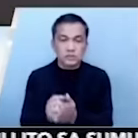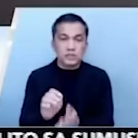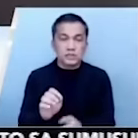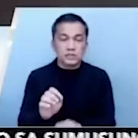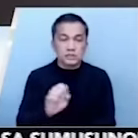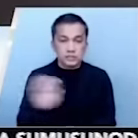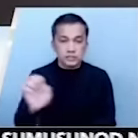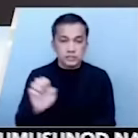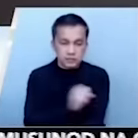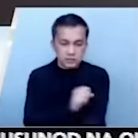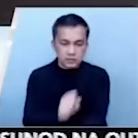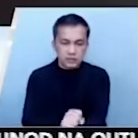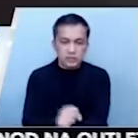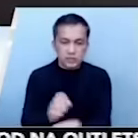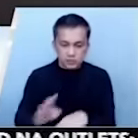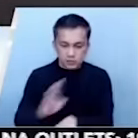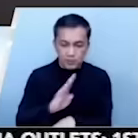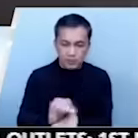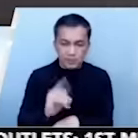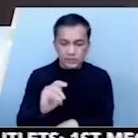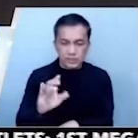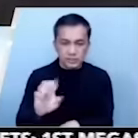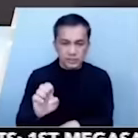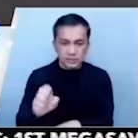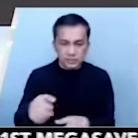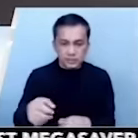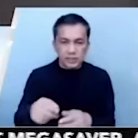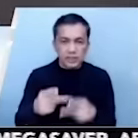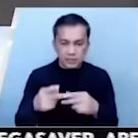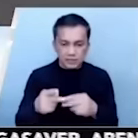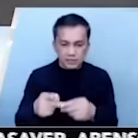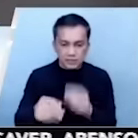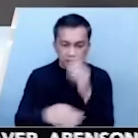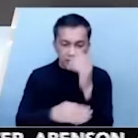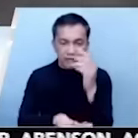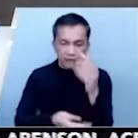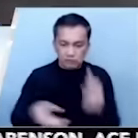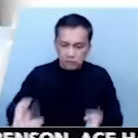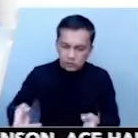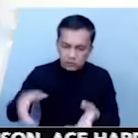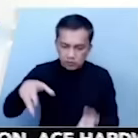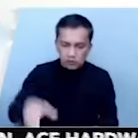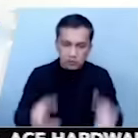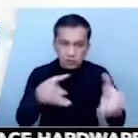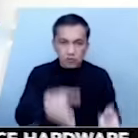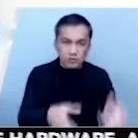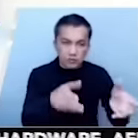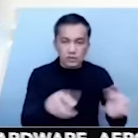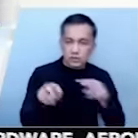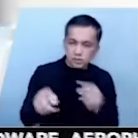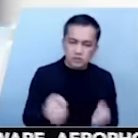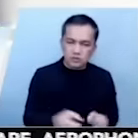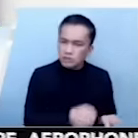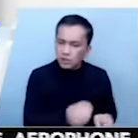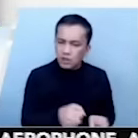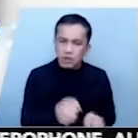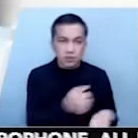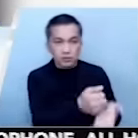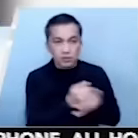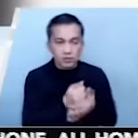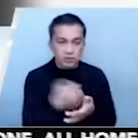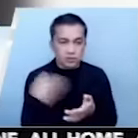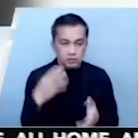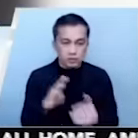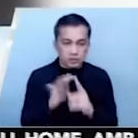ng Arteche, isang plastic bag ang nakita niyang palutang-lutang sa loob ng isang lambat kahapon. Nagpatulong siya sa mga opisyal na barangay